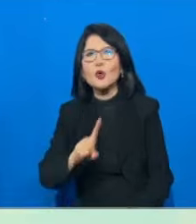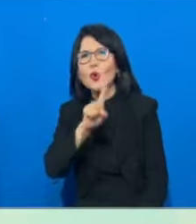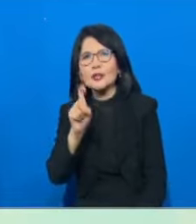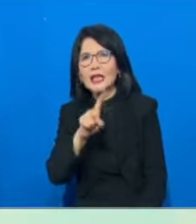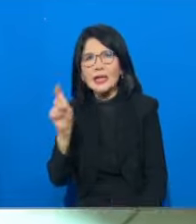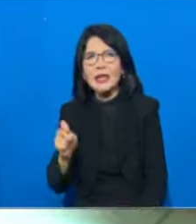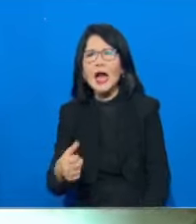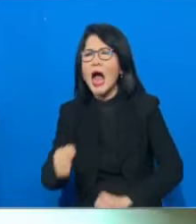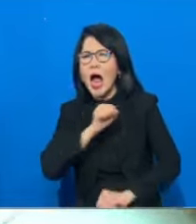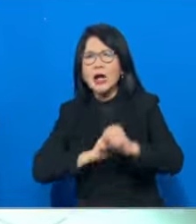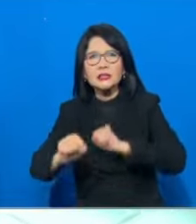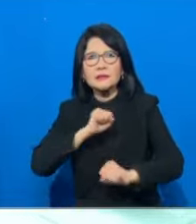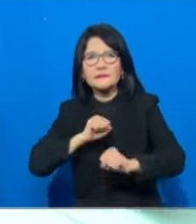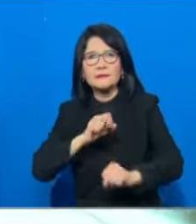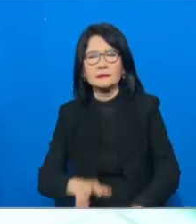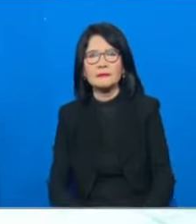seperti